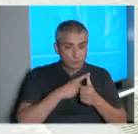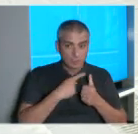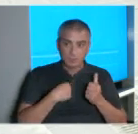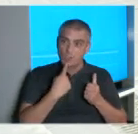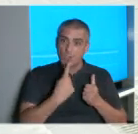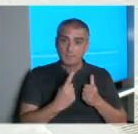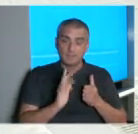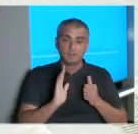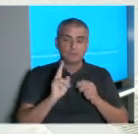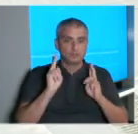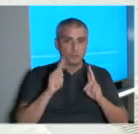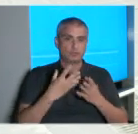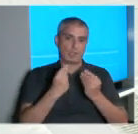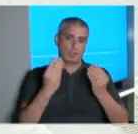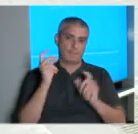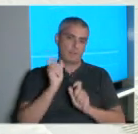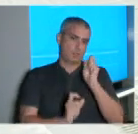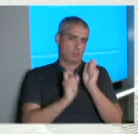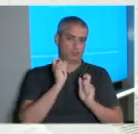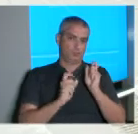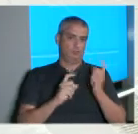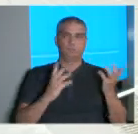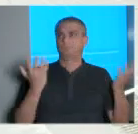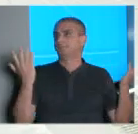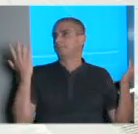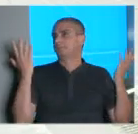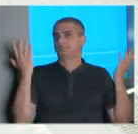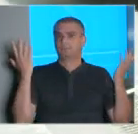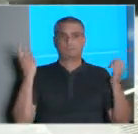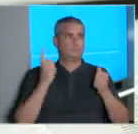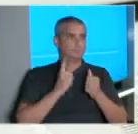אומר, יש הרבה אנשים, אם זה